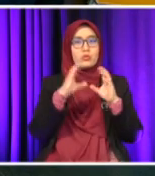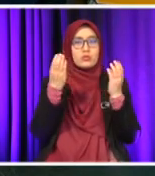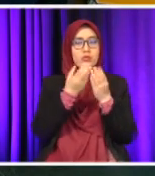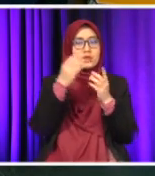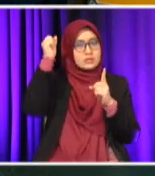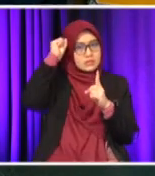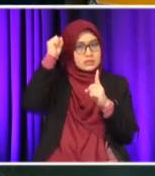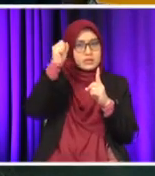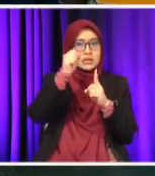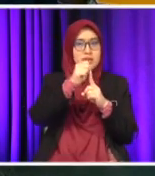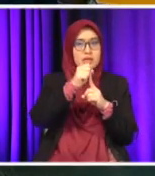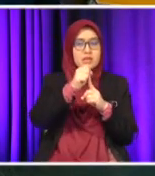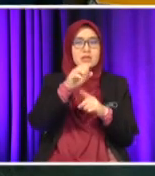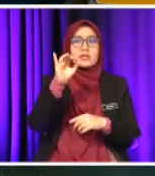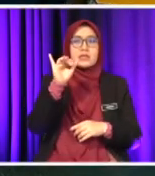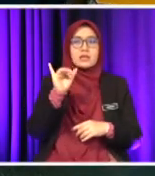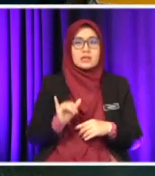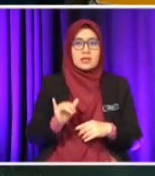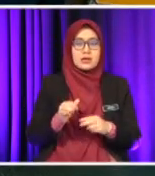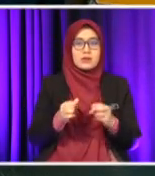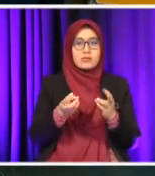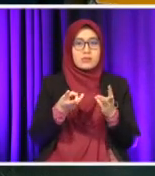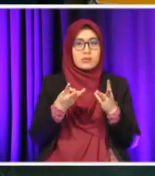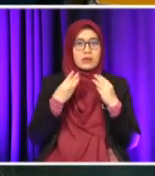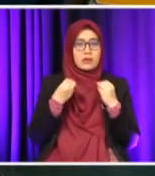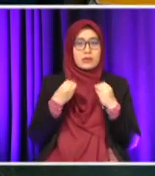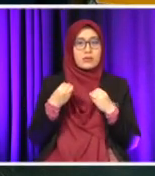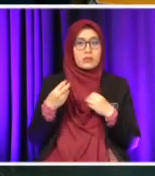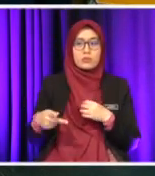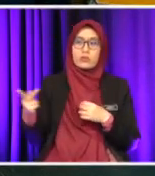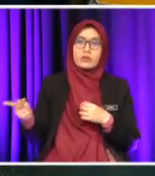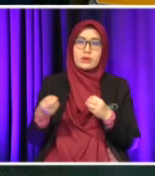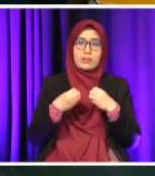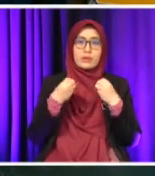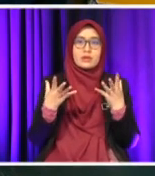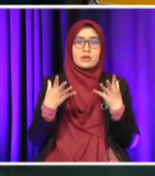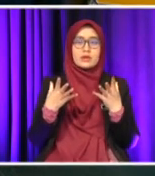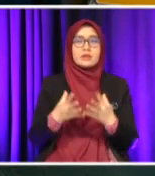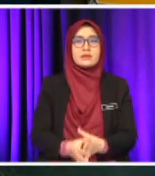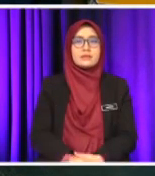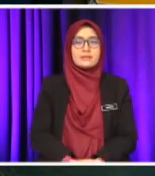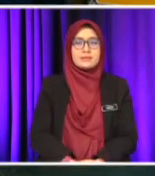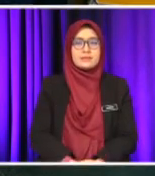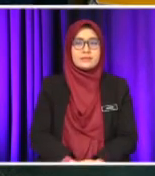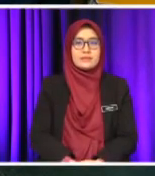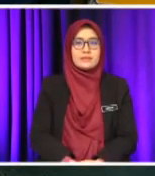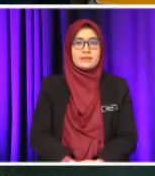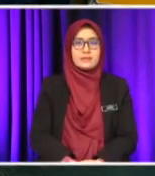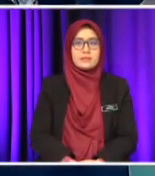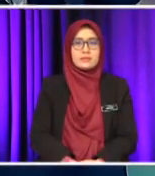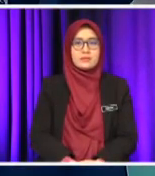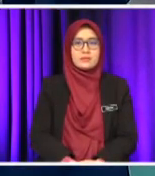jadi kita memerlukan satu sistem satu proses dipanggil pengangkutan Oke jadi kadang-kadang